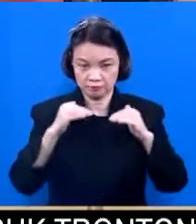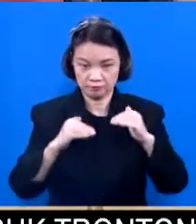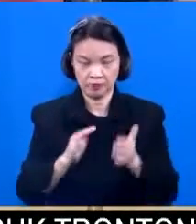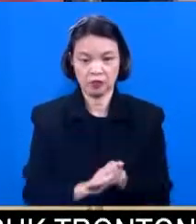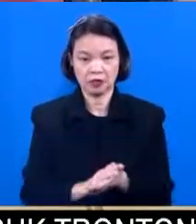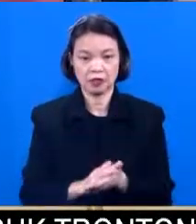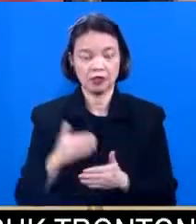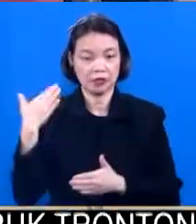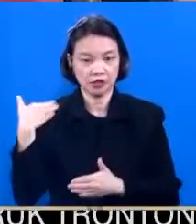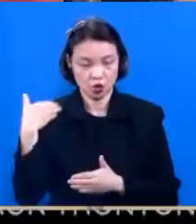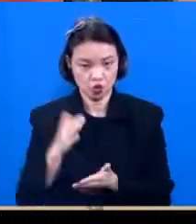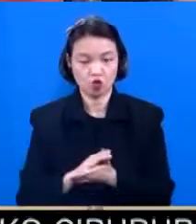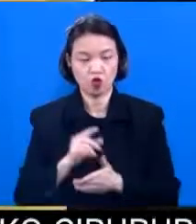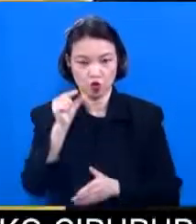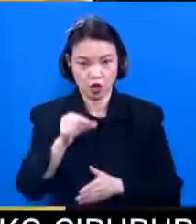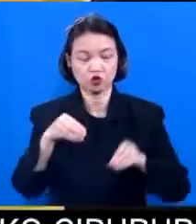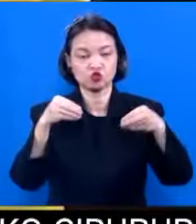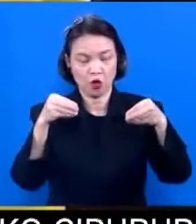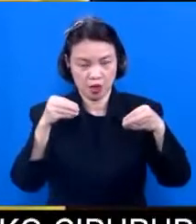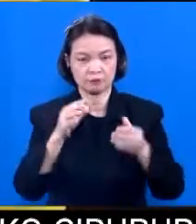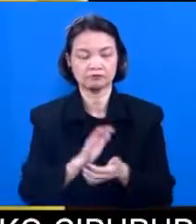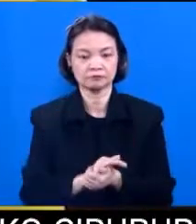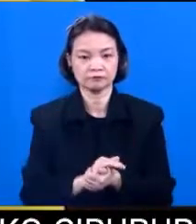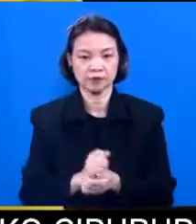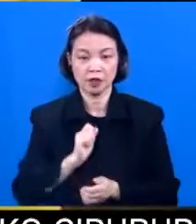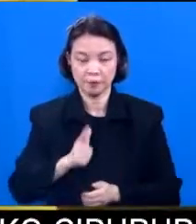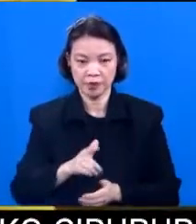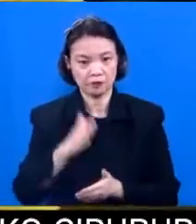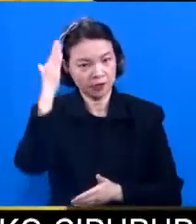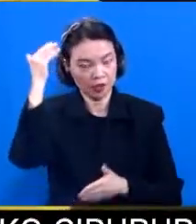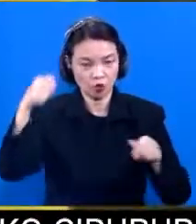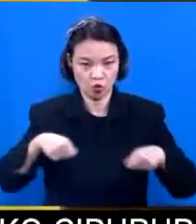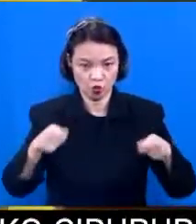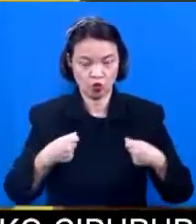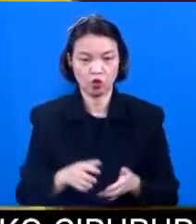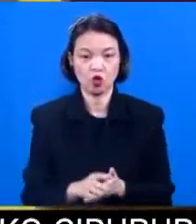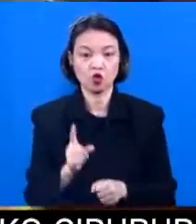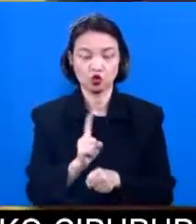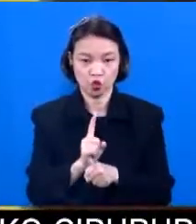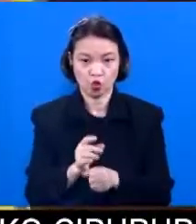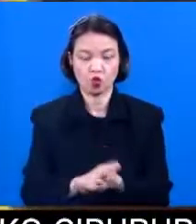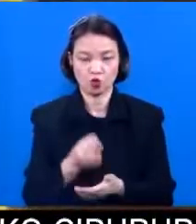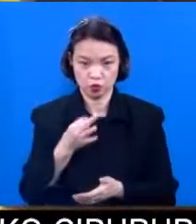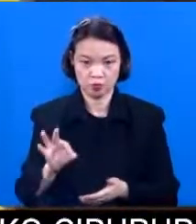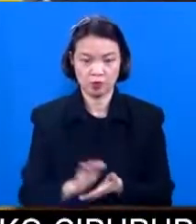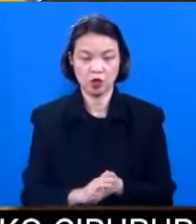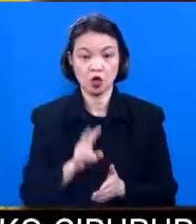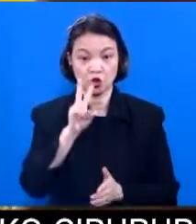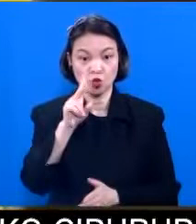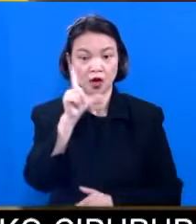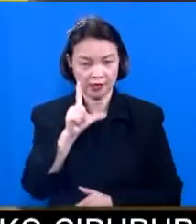itu sendiri nanti di kita, seperti itu. Namun pembeli minyak goreng di toko retail modern dibatasi maksimal 2 liter per